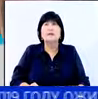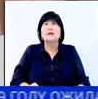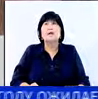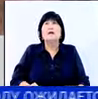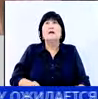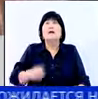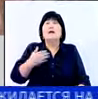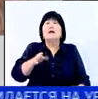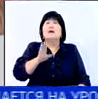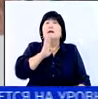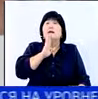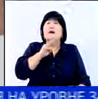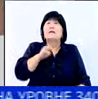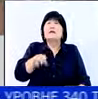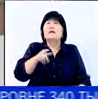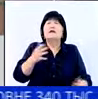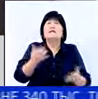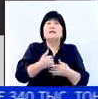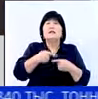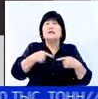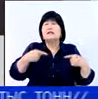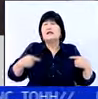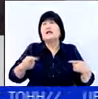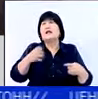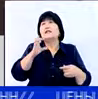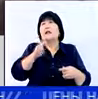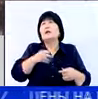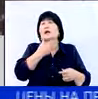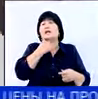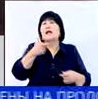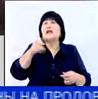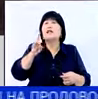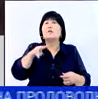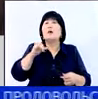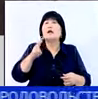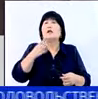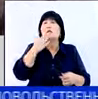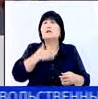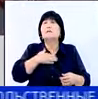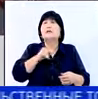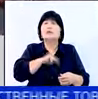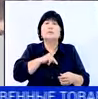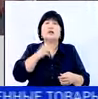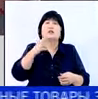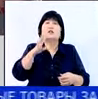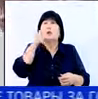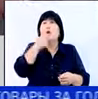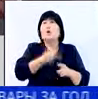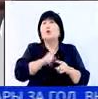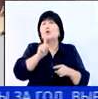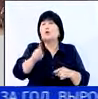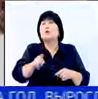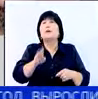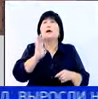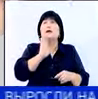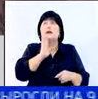Ульрике Мария Вербер-Дангель, владельца целой сети салонов красоты в Германии, занимается любимым делом 34 года. Кроме того, Ульрике